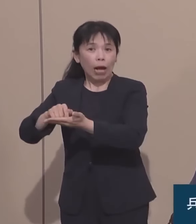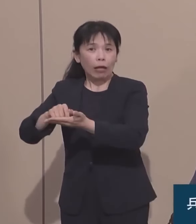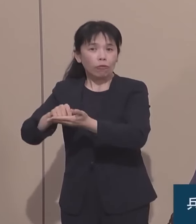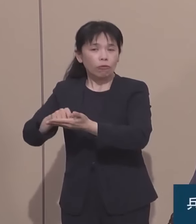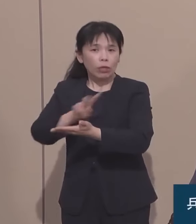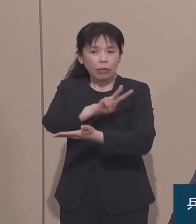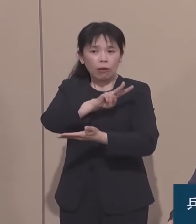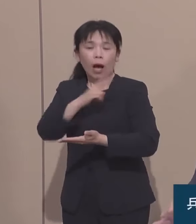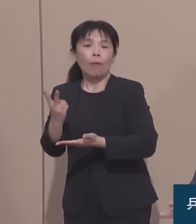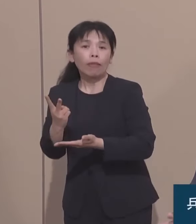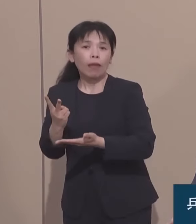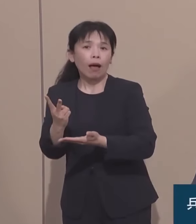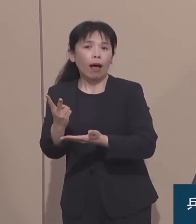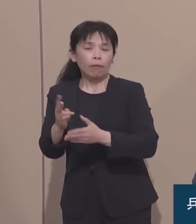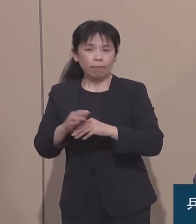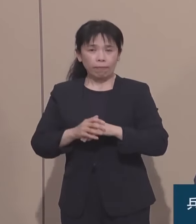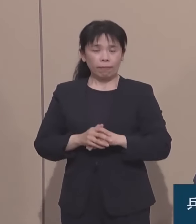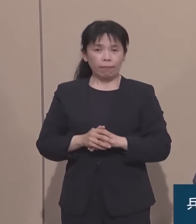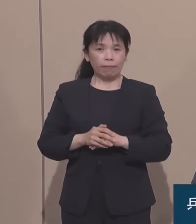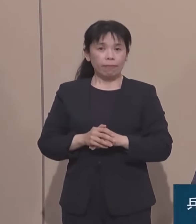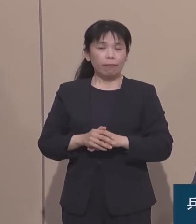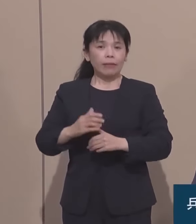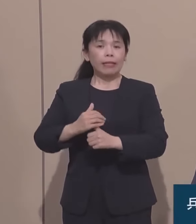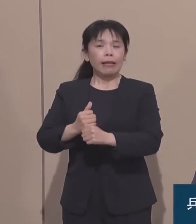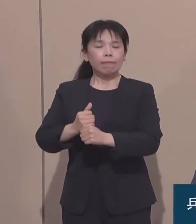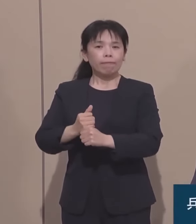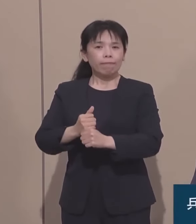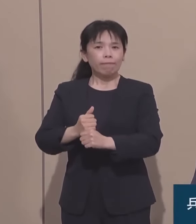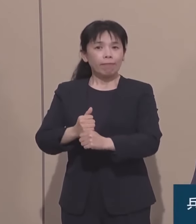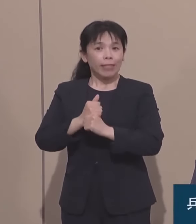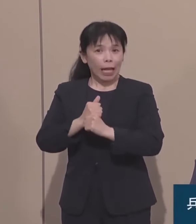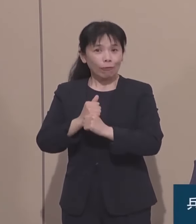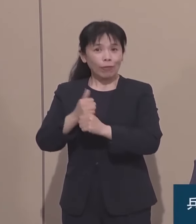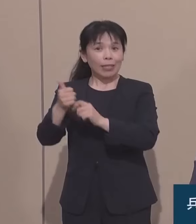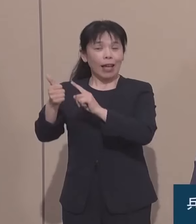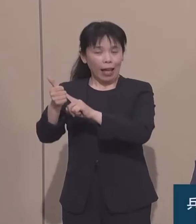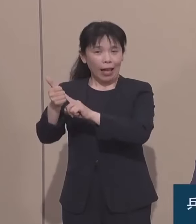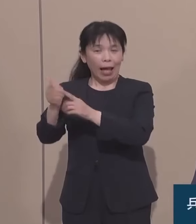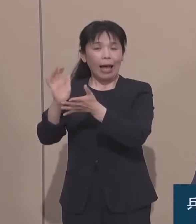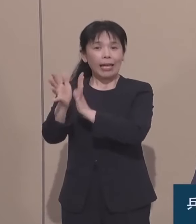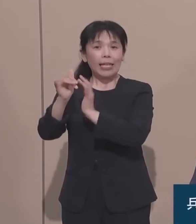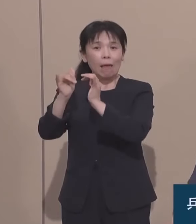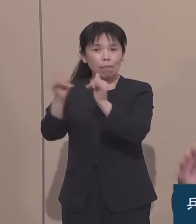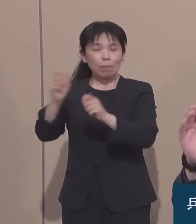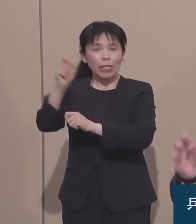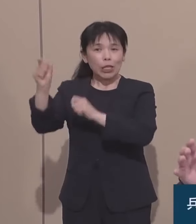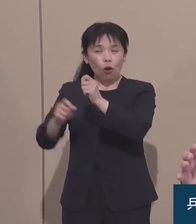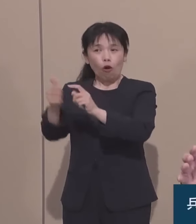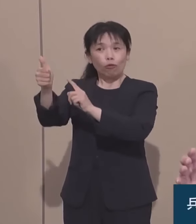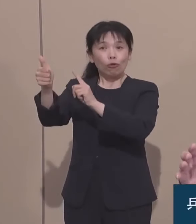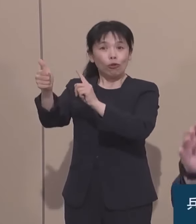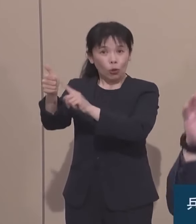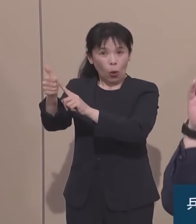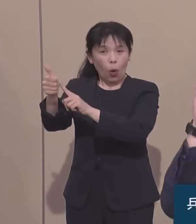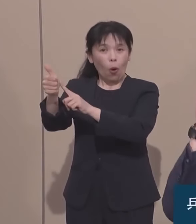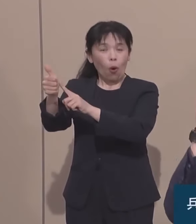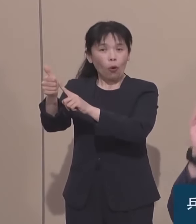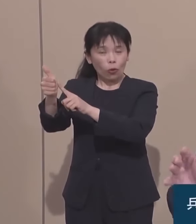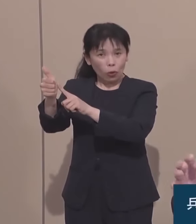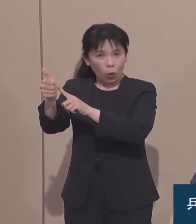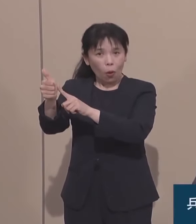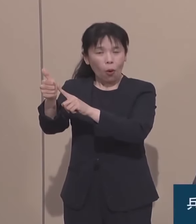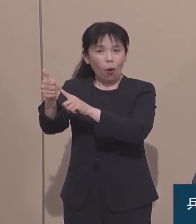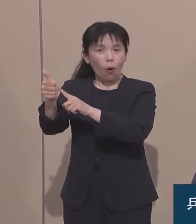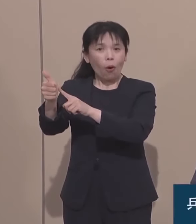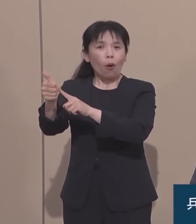です今回のことの騒動は自殺された元県民局長が名村